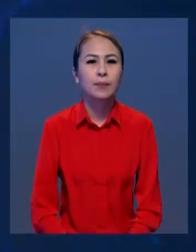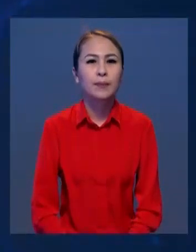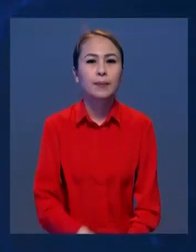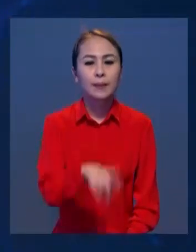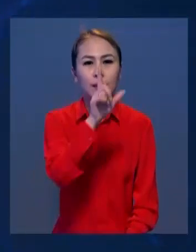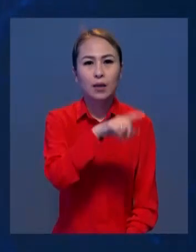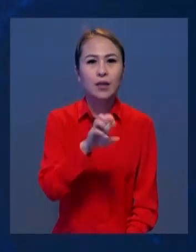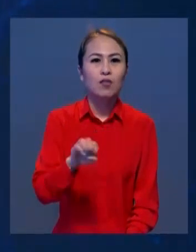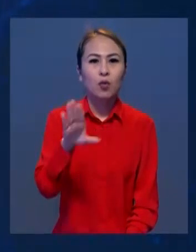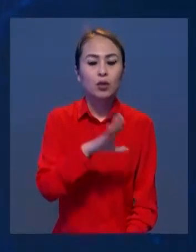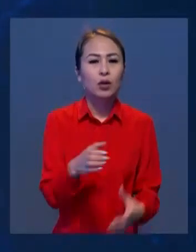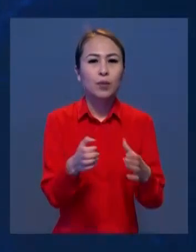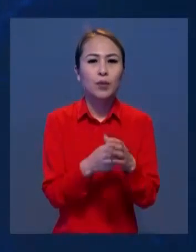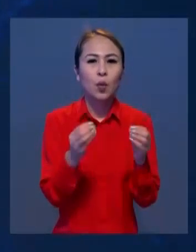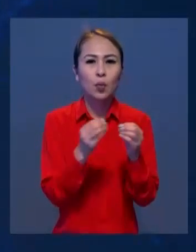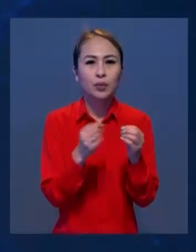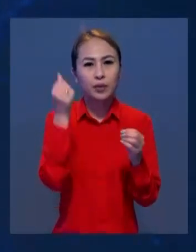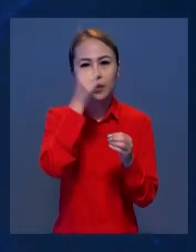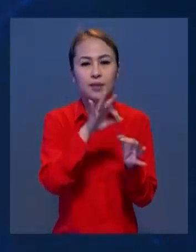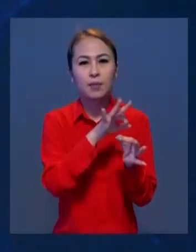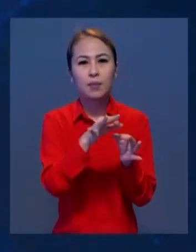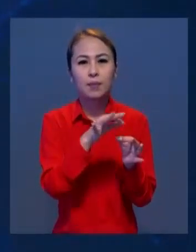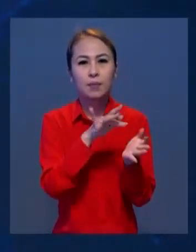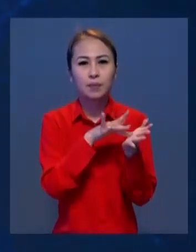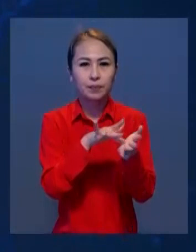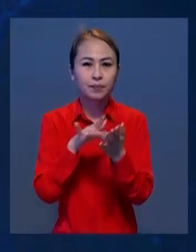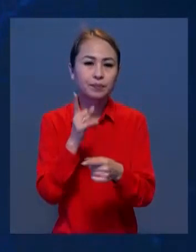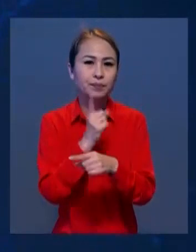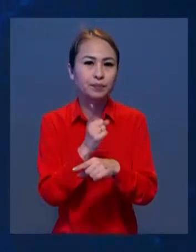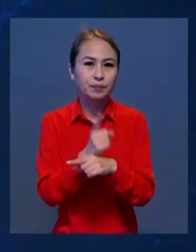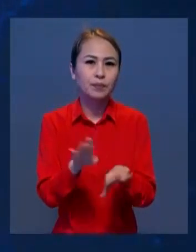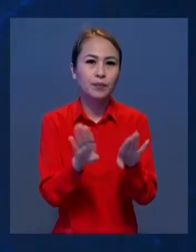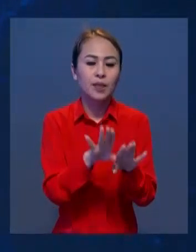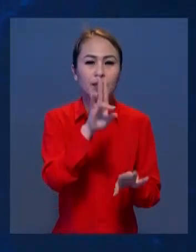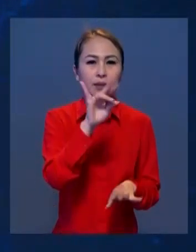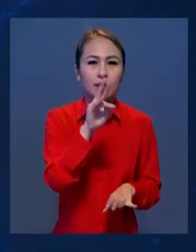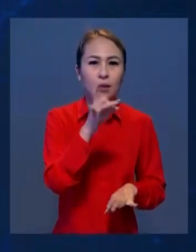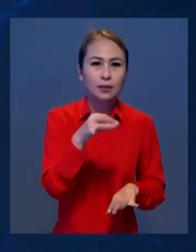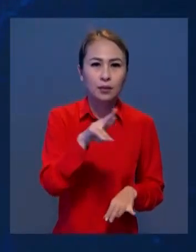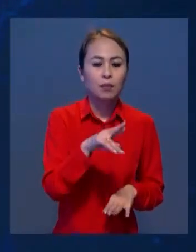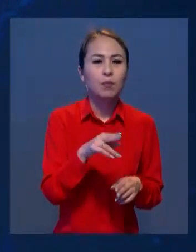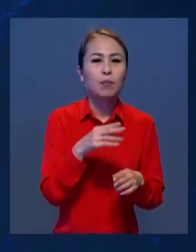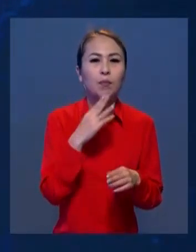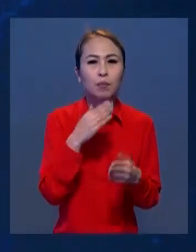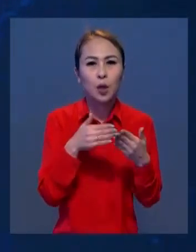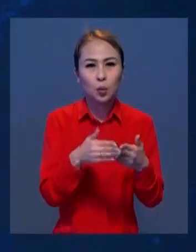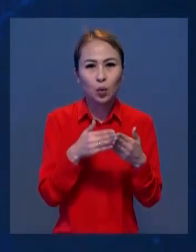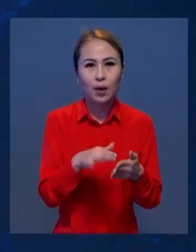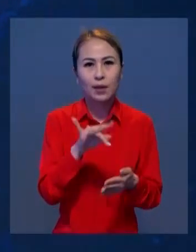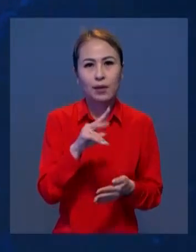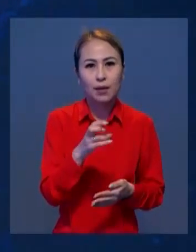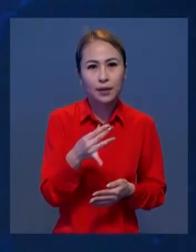Азаматтарға Еуроода құрамындағы 10 елге сапар шекпеуге кеңес берілді. Бұл тізімде Нидерланд, Португалия, Ирландия,